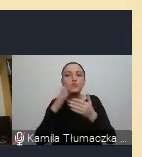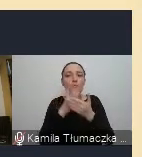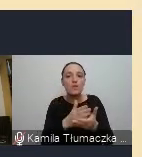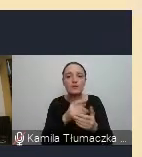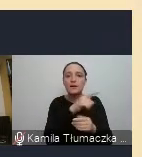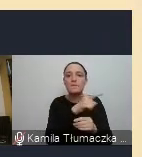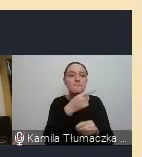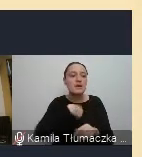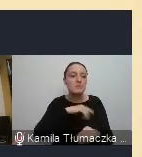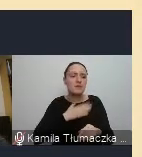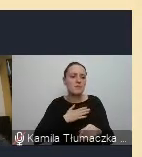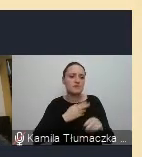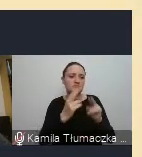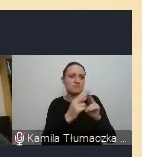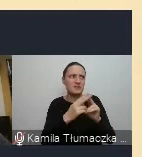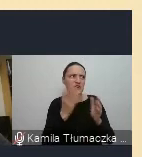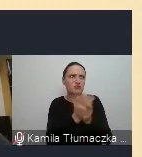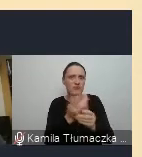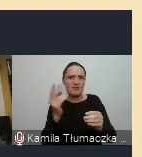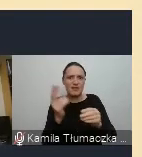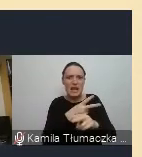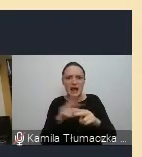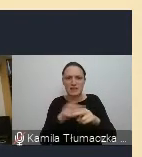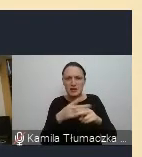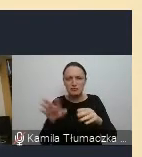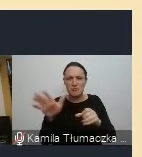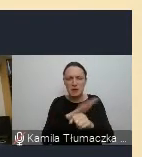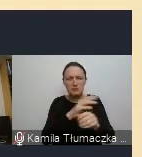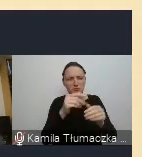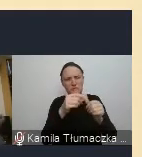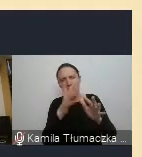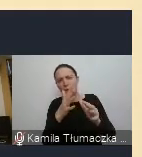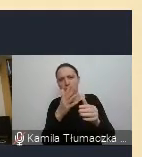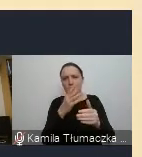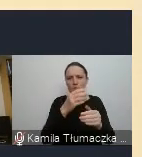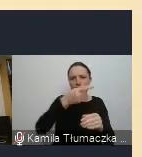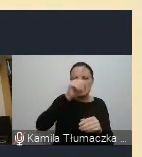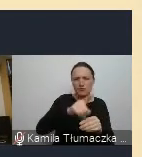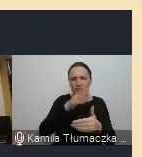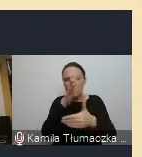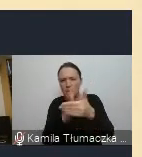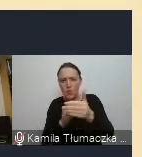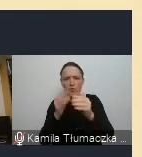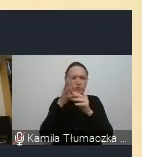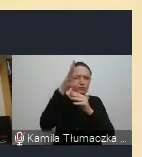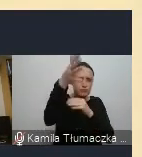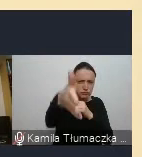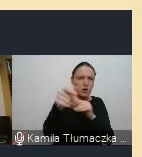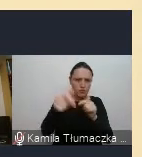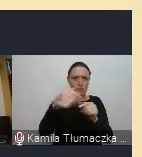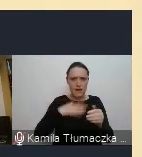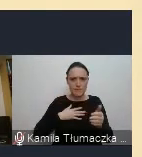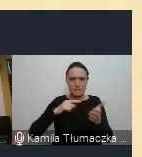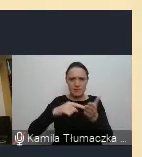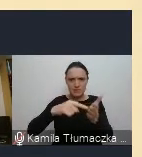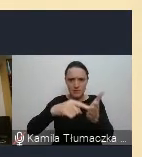na dużo czasu do przodu, tak? Czyli na około półtora miesiąca do przodu. No i trzeba było te